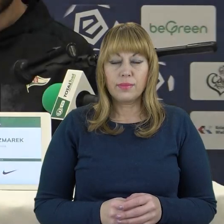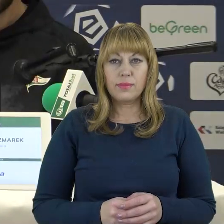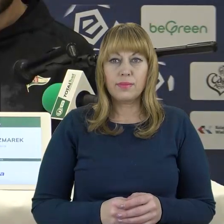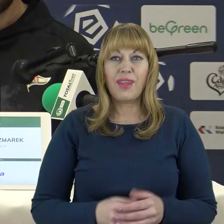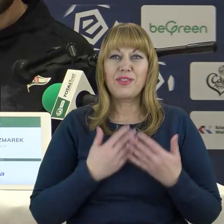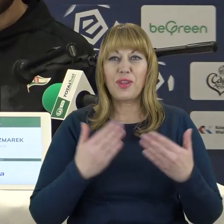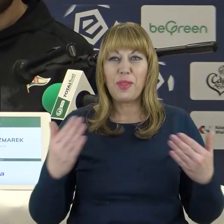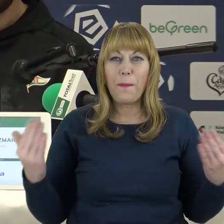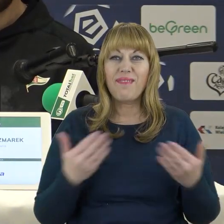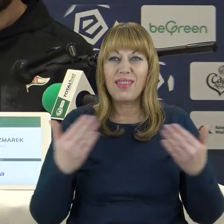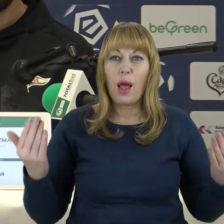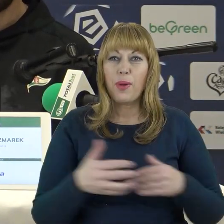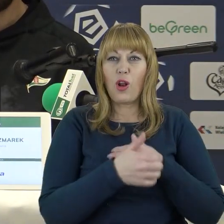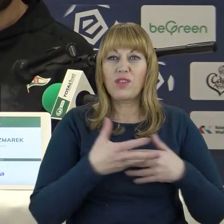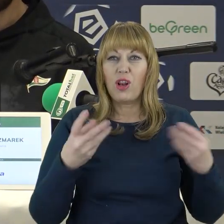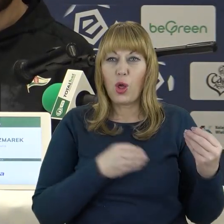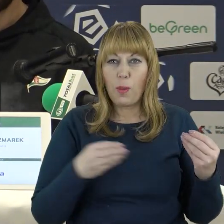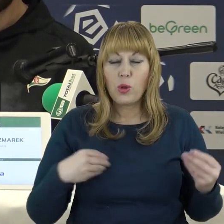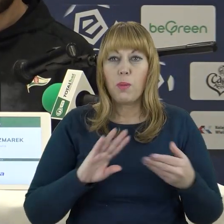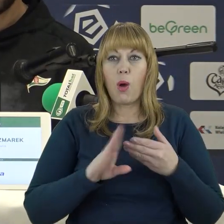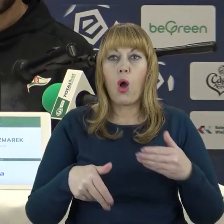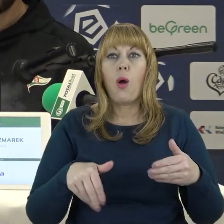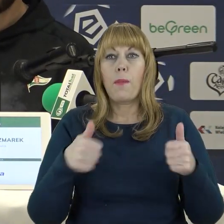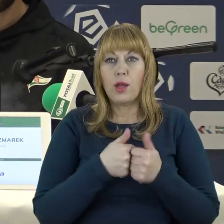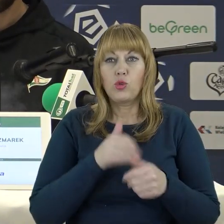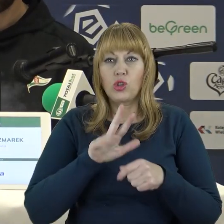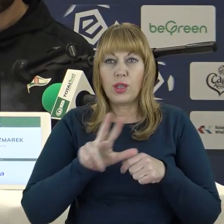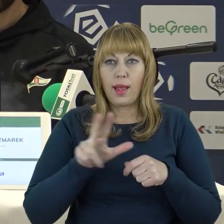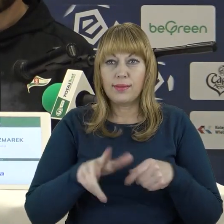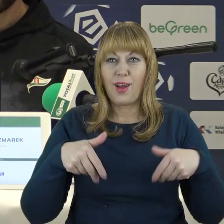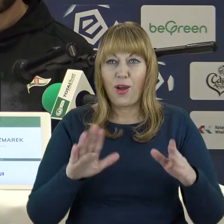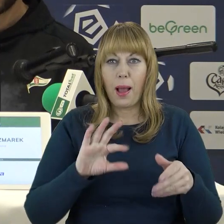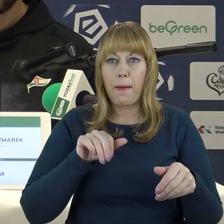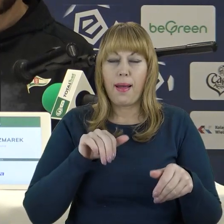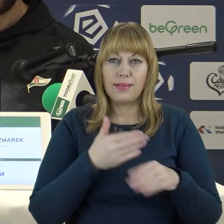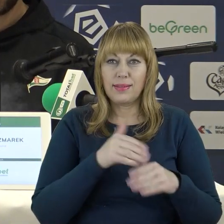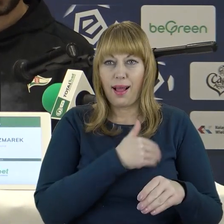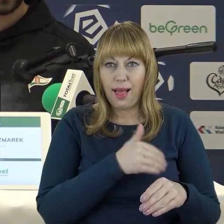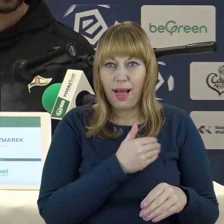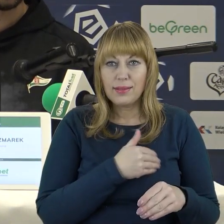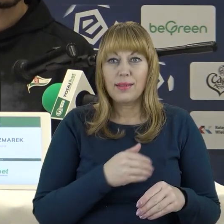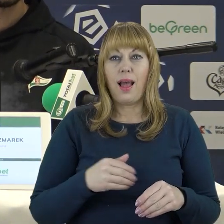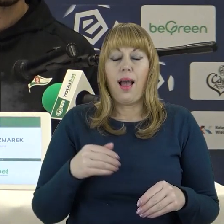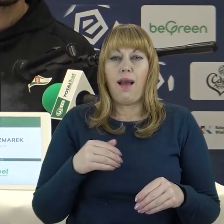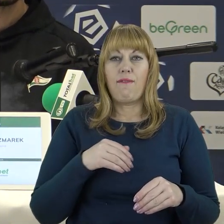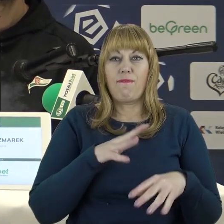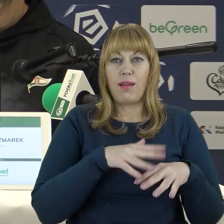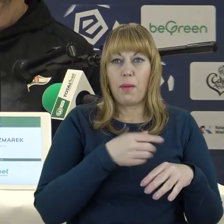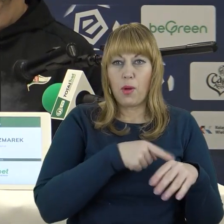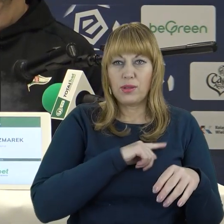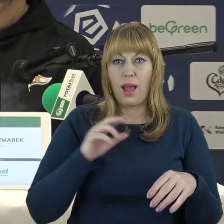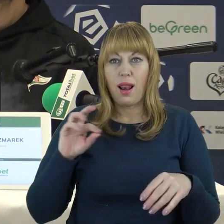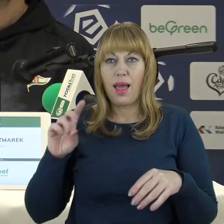Dzień dobry, witamy z Grodziska Wielkopolskiego. Jesteśmy po meczu 13. kolejki PKO Bank Polskiej Ekstraklasy. Warta Poznań, Lechia Gdańsk.